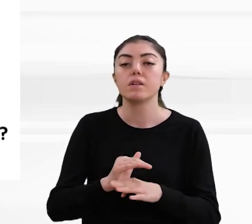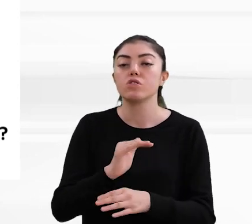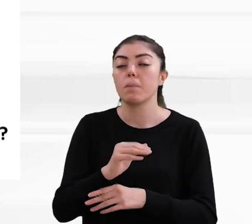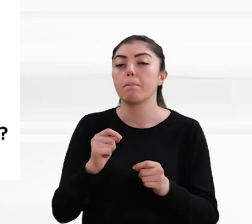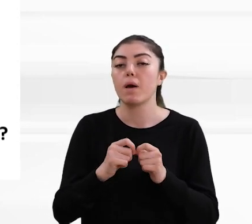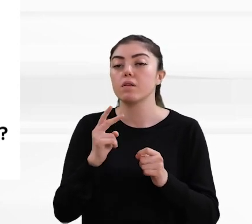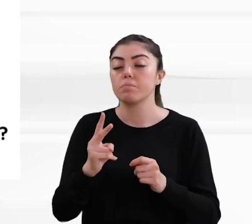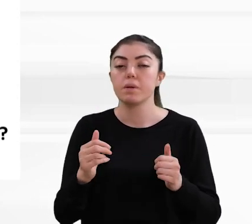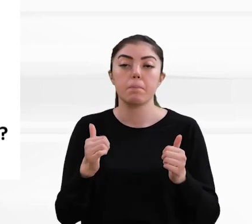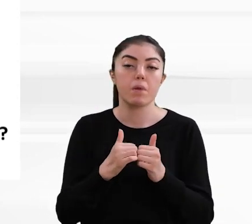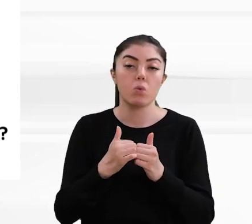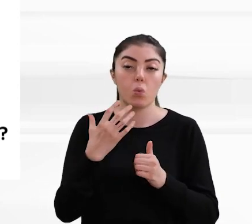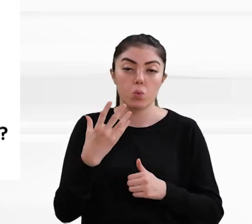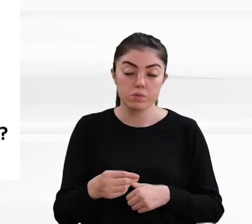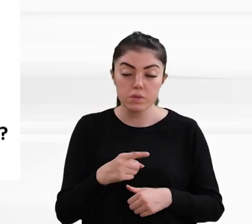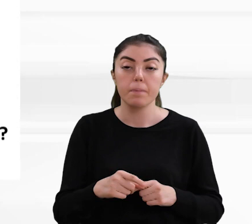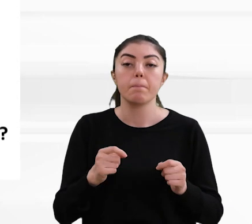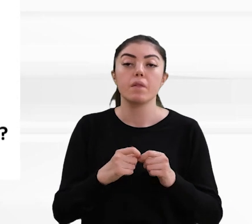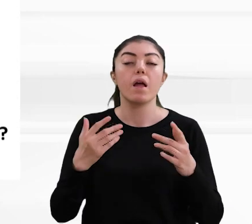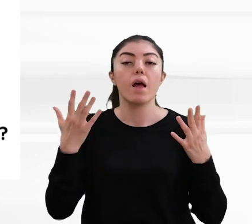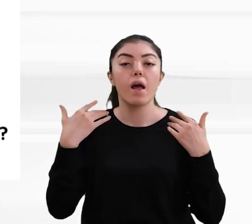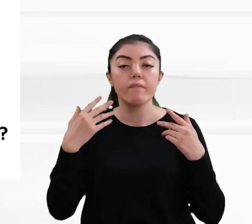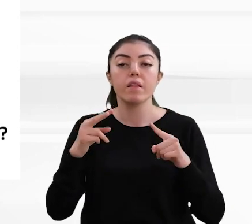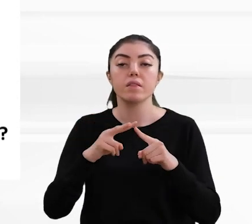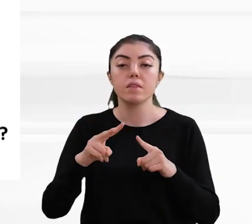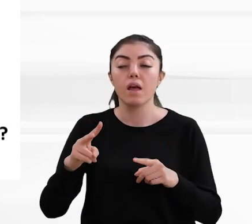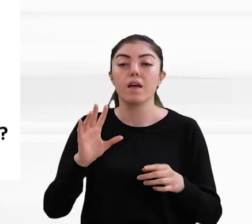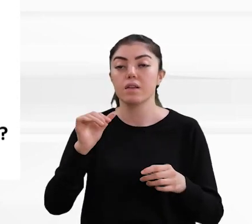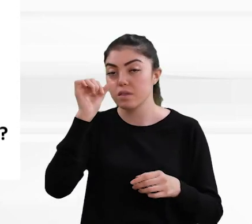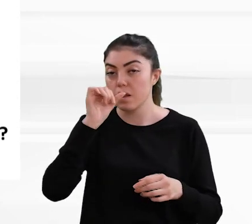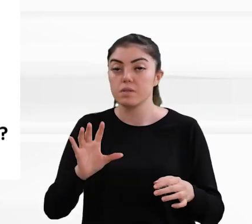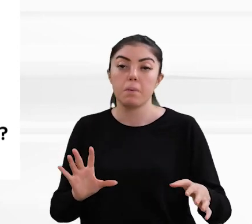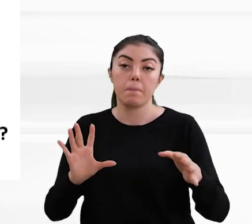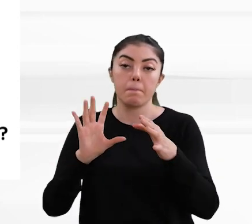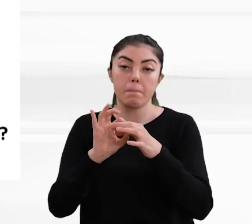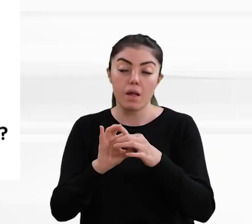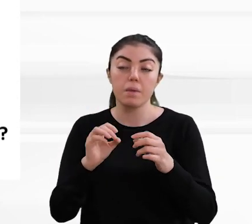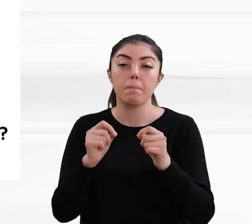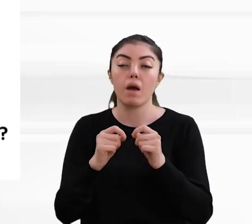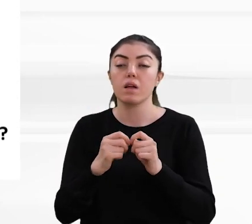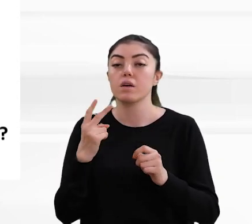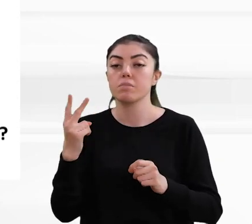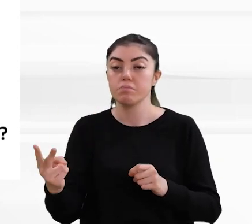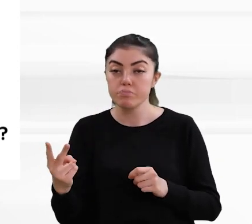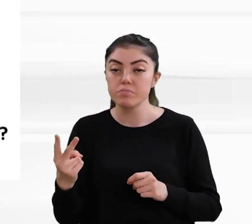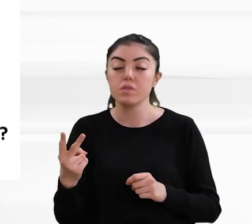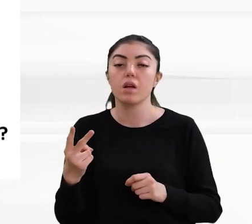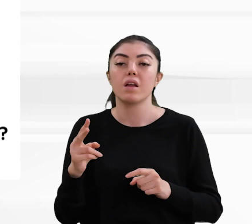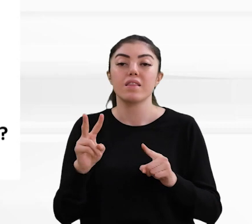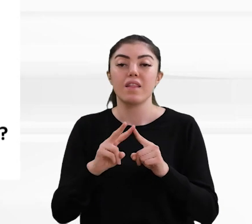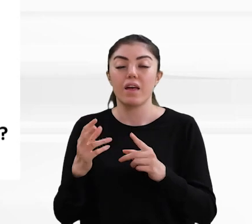yaşayan bakteri birlikteliğinde bakterinin havadaki azot gazına bağlayarak baklagil azotu